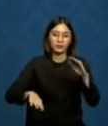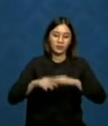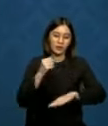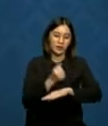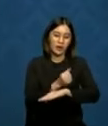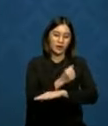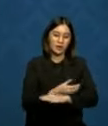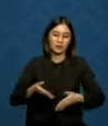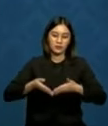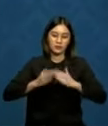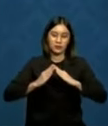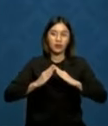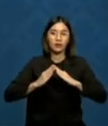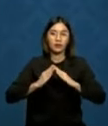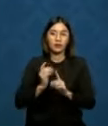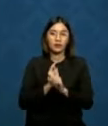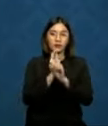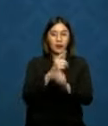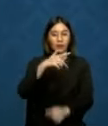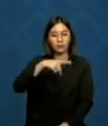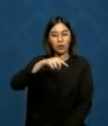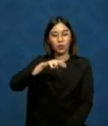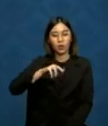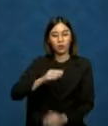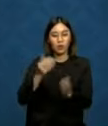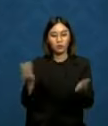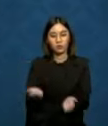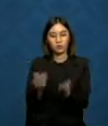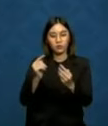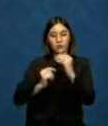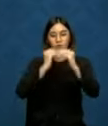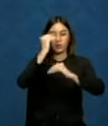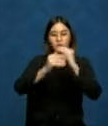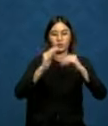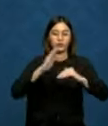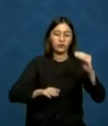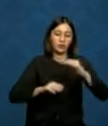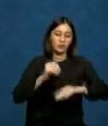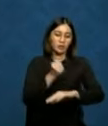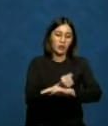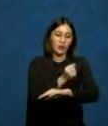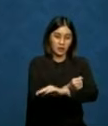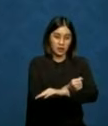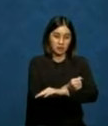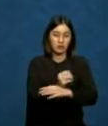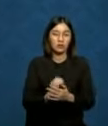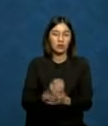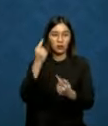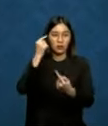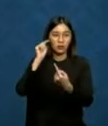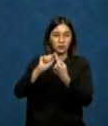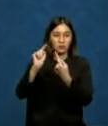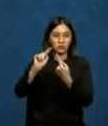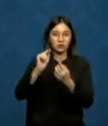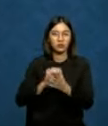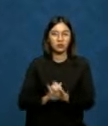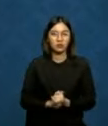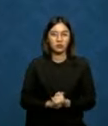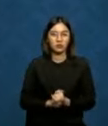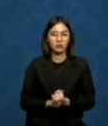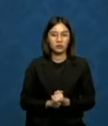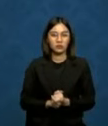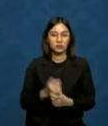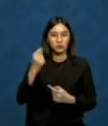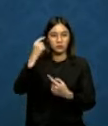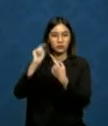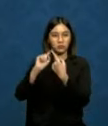นั้นจัดตั้งขึ้นตามพระราชบัญญัติส่งเสริมการพัฒนาฝีมือแรงงานวัตถุประสงค์หลักของกองทุนก็คือ